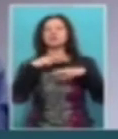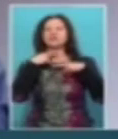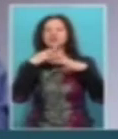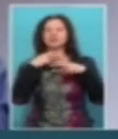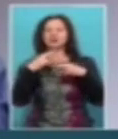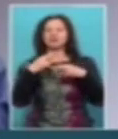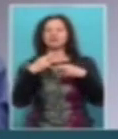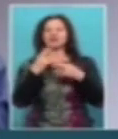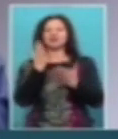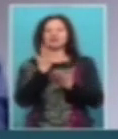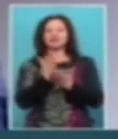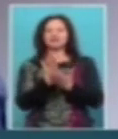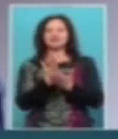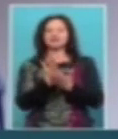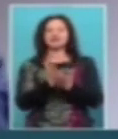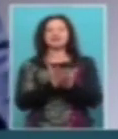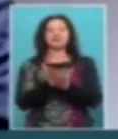болатын өлім-жітім 11%